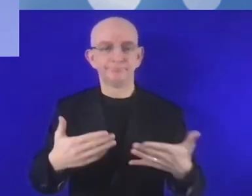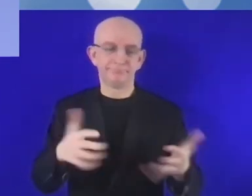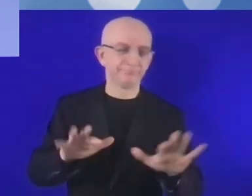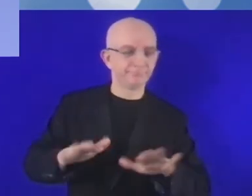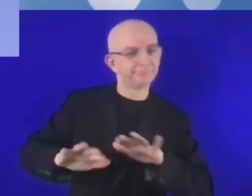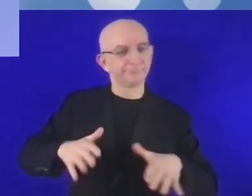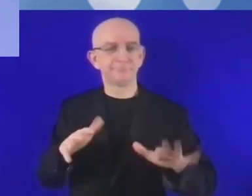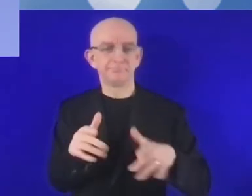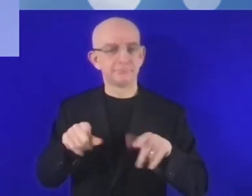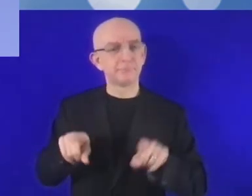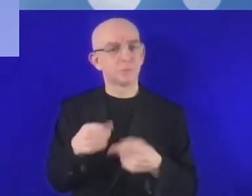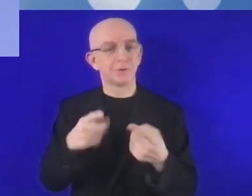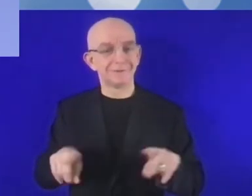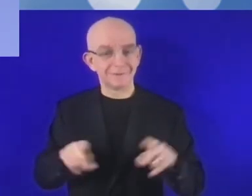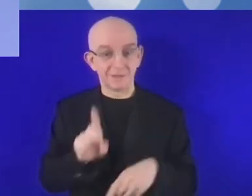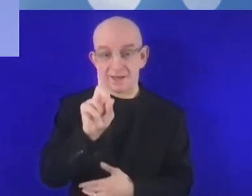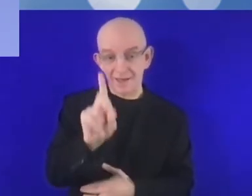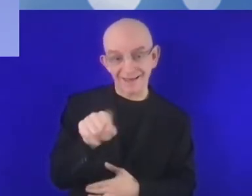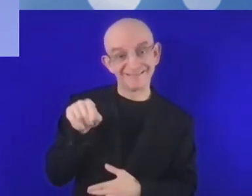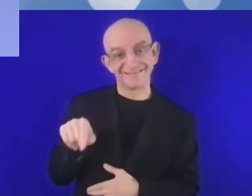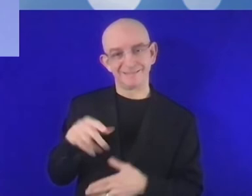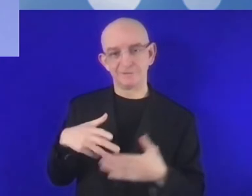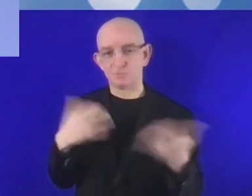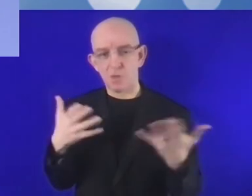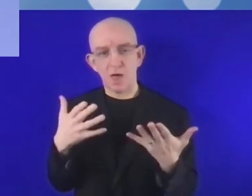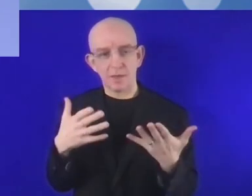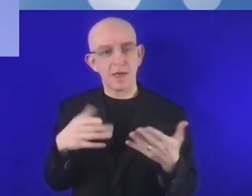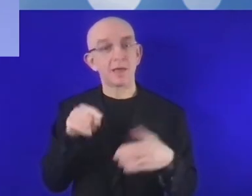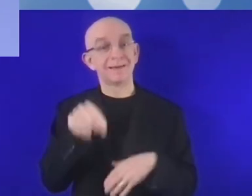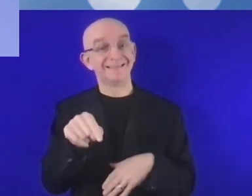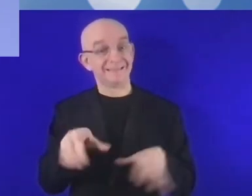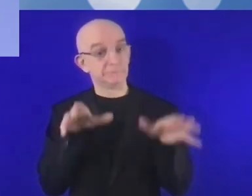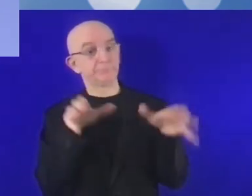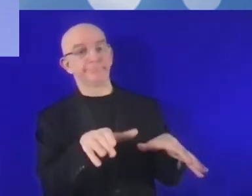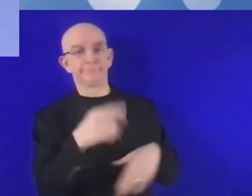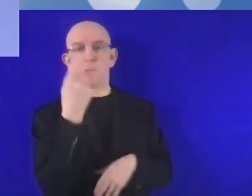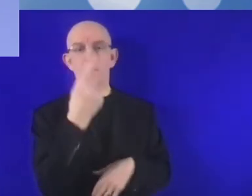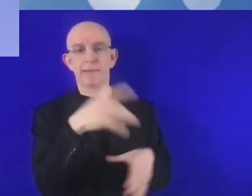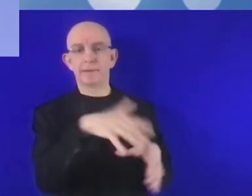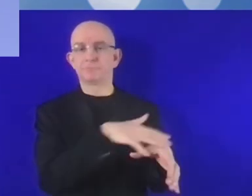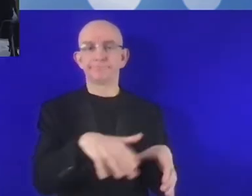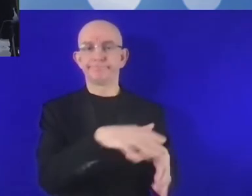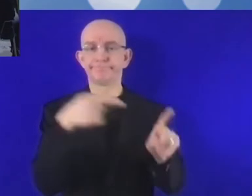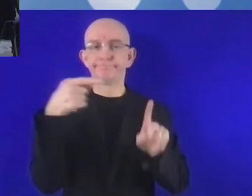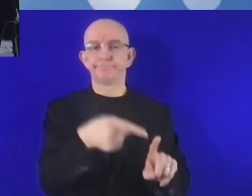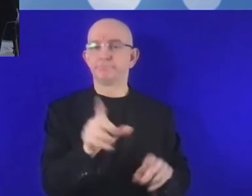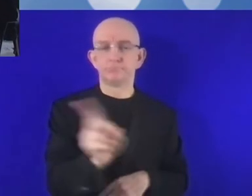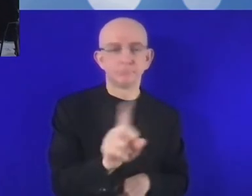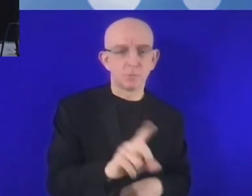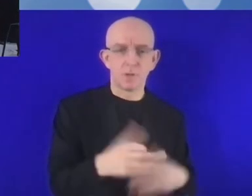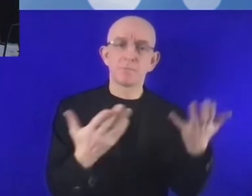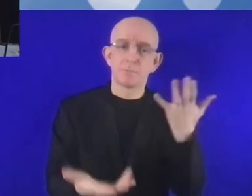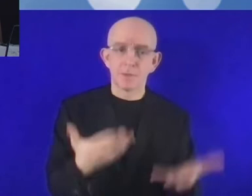متدنية الجودة. لا أتحدث عن أصناف موسيقية معينة لأن هناك موسيقى بوب